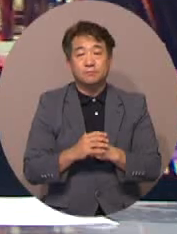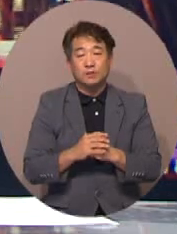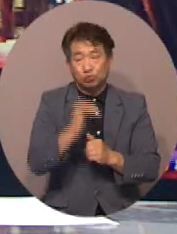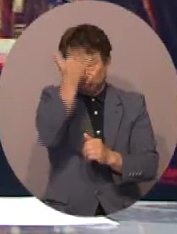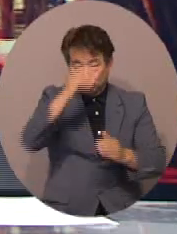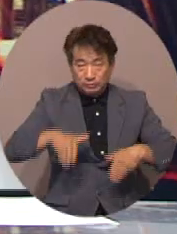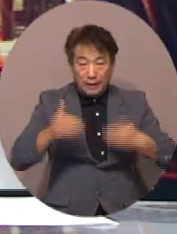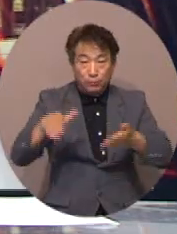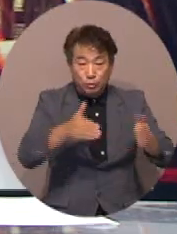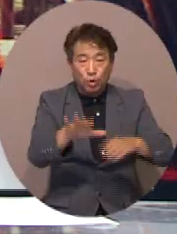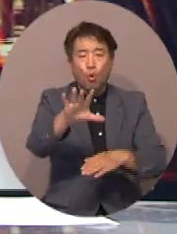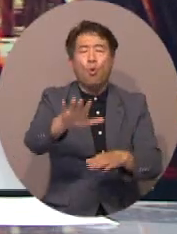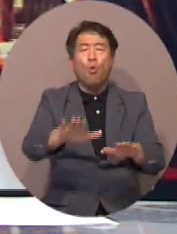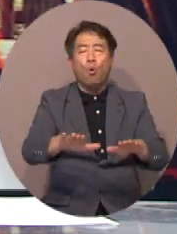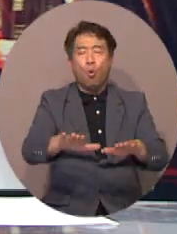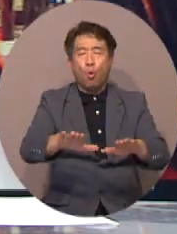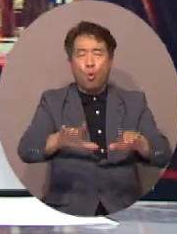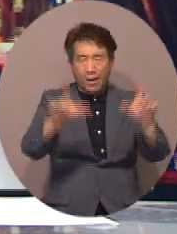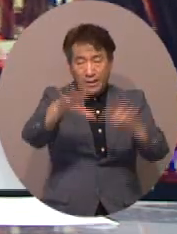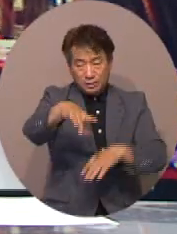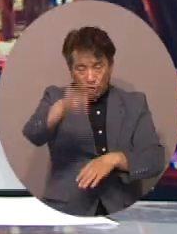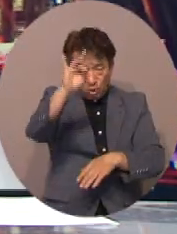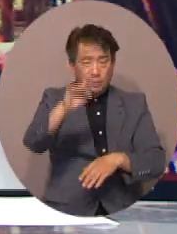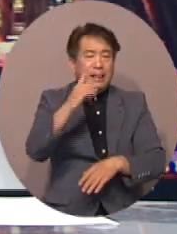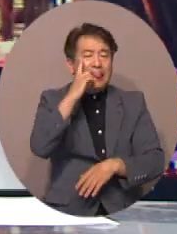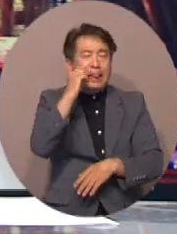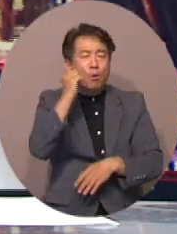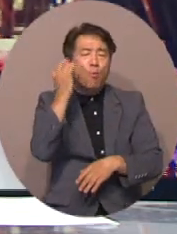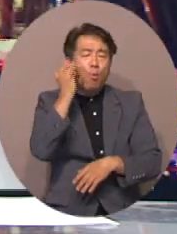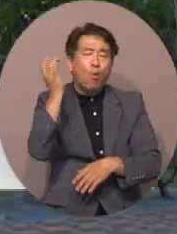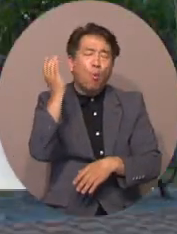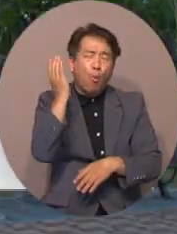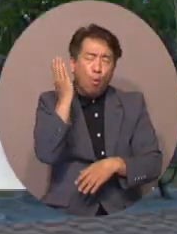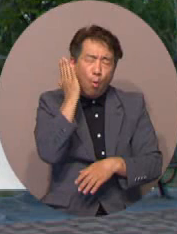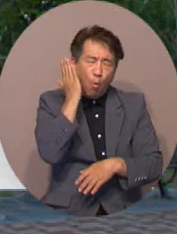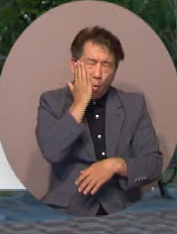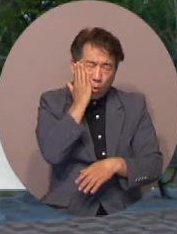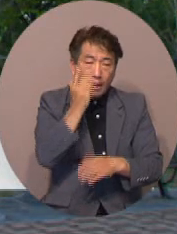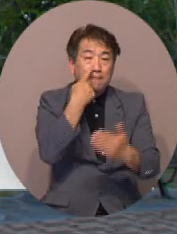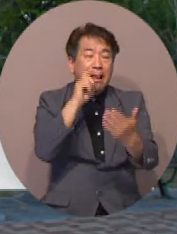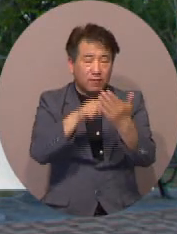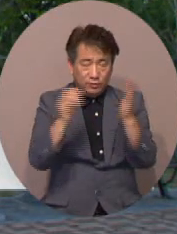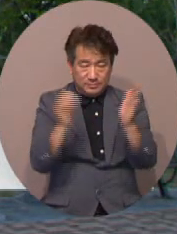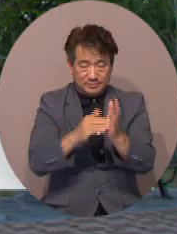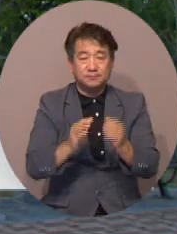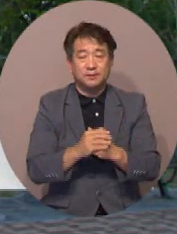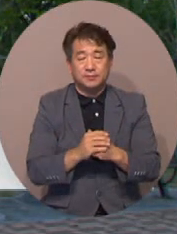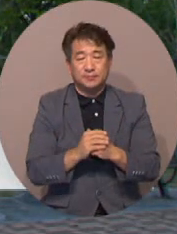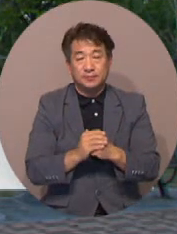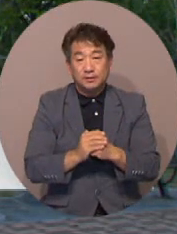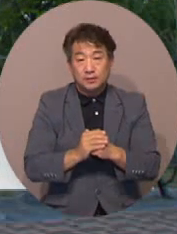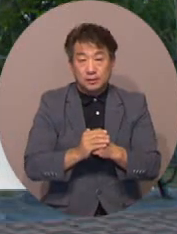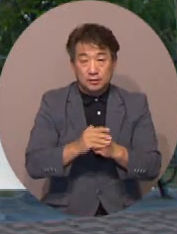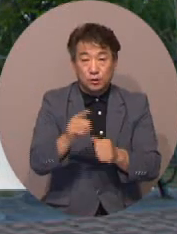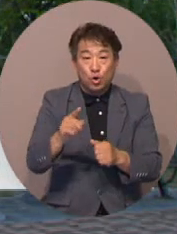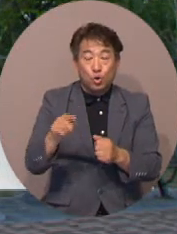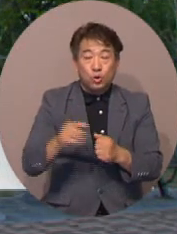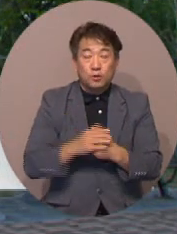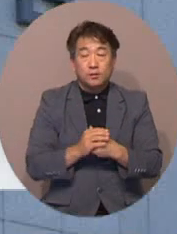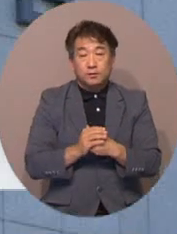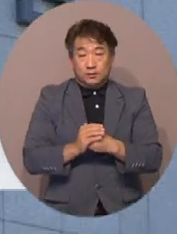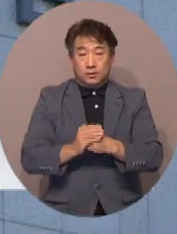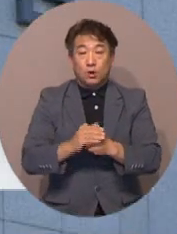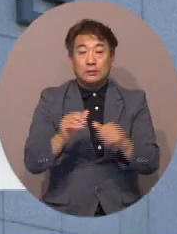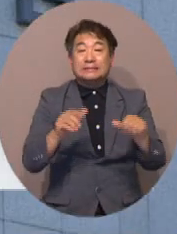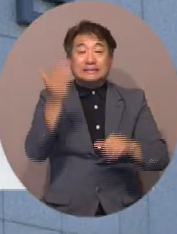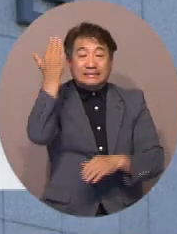충남도에서 올들어 처음으로 일본 뇌염 매개 모기인 작은 빨간집 모기가 발견됐습니다도 보궐 한경 연구원은